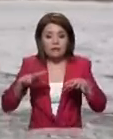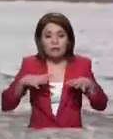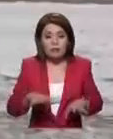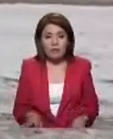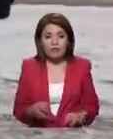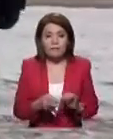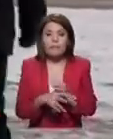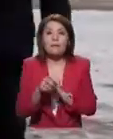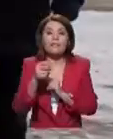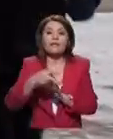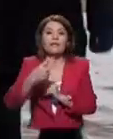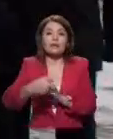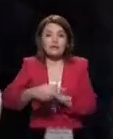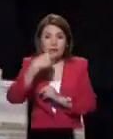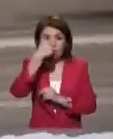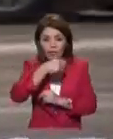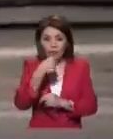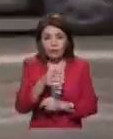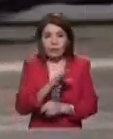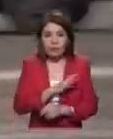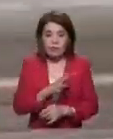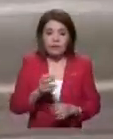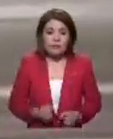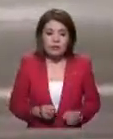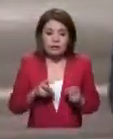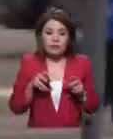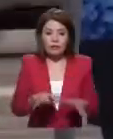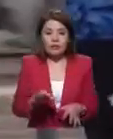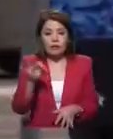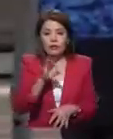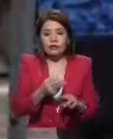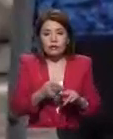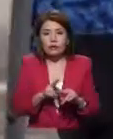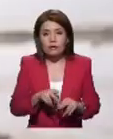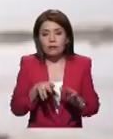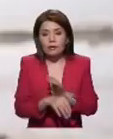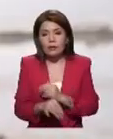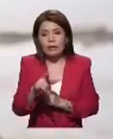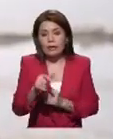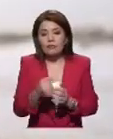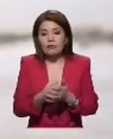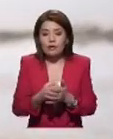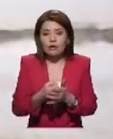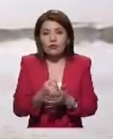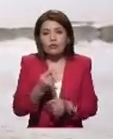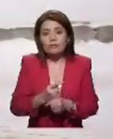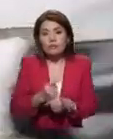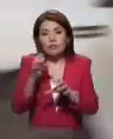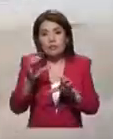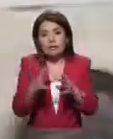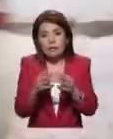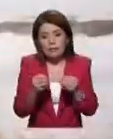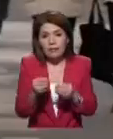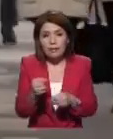сожалению, 2023 год был богат на громкие преступления, однако именно они помогли казахстанцам добиться ужесточения законов в сфере